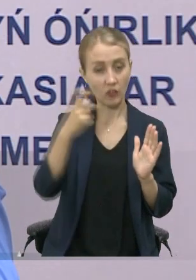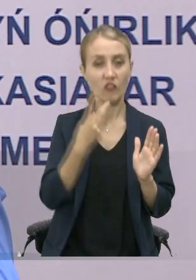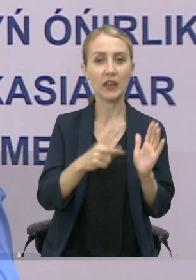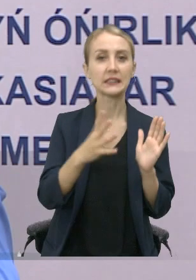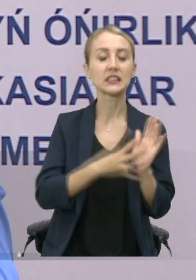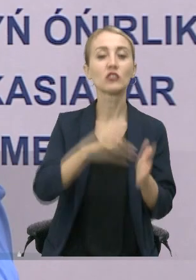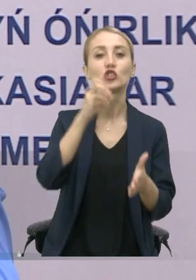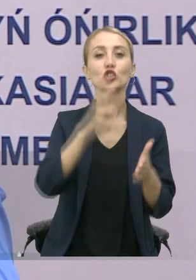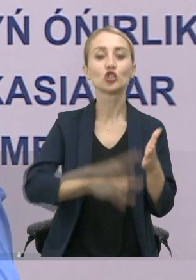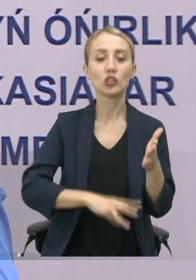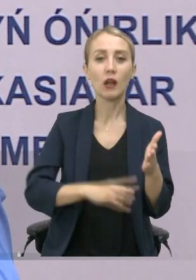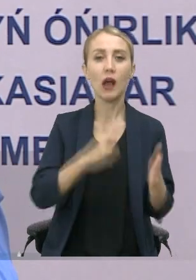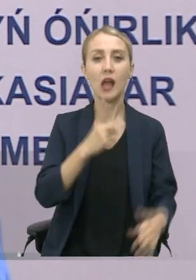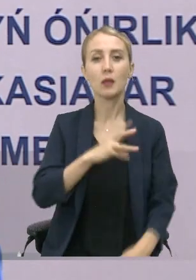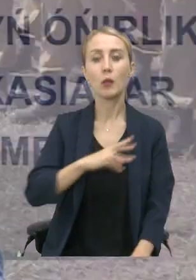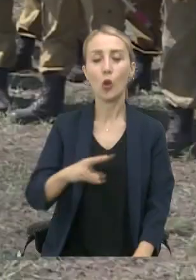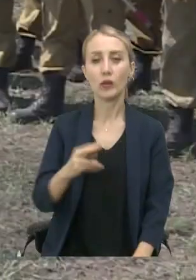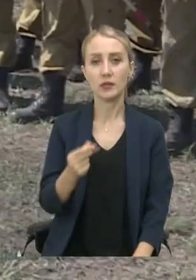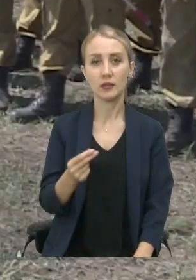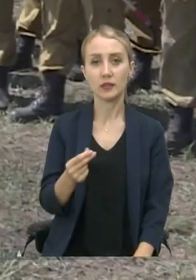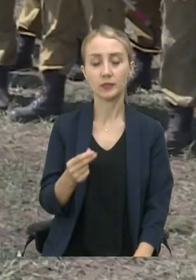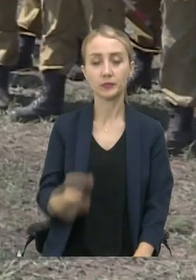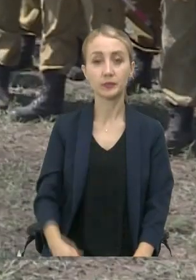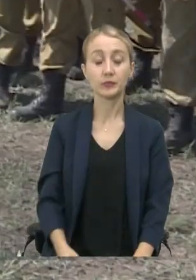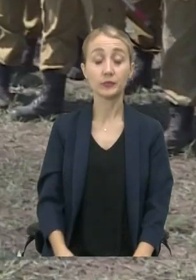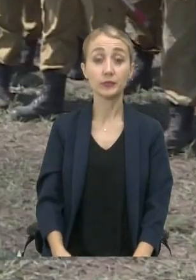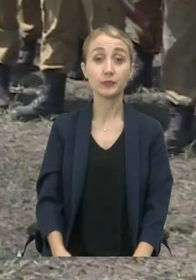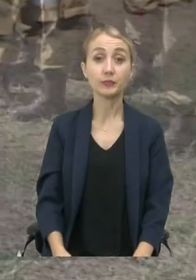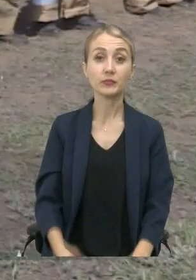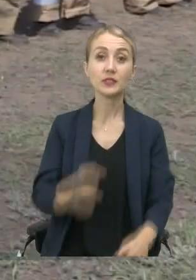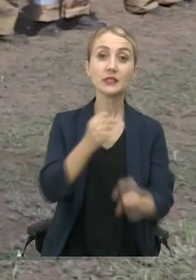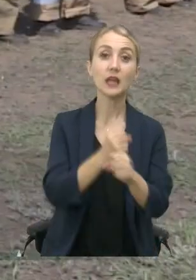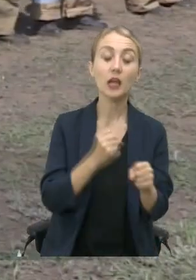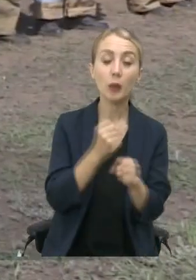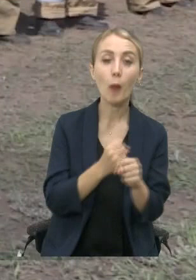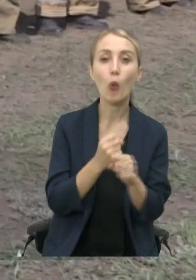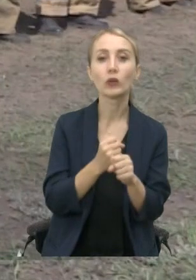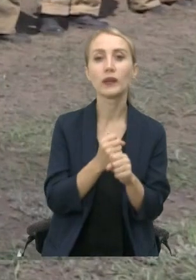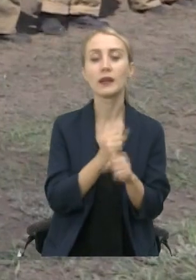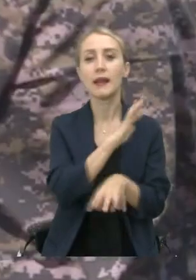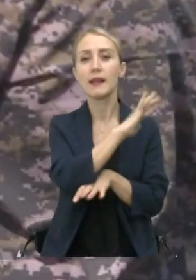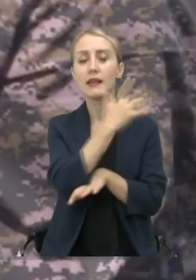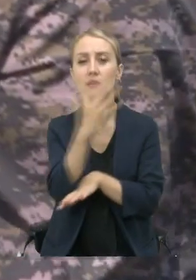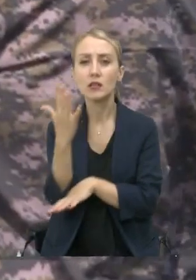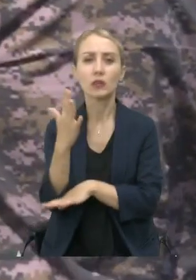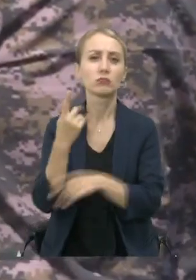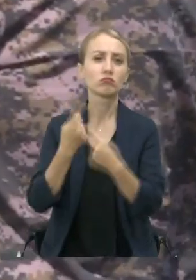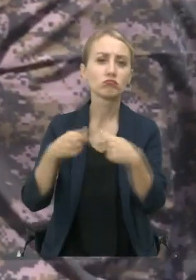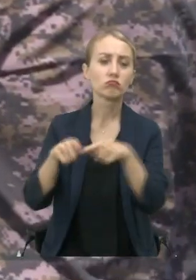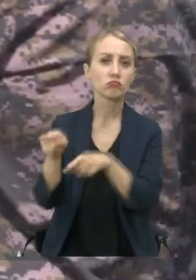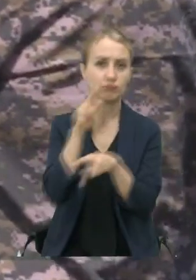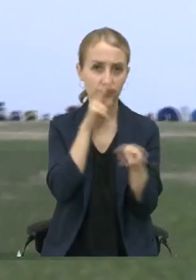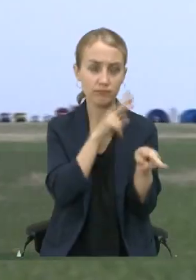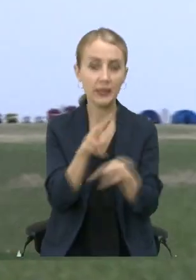штрафа на общую сумму более 1 милна тенге в целях отработки действий лесных учреждений местных исполнительных органов и органов